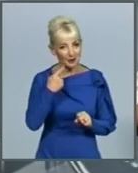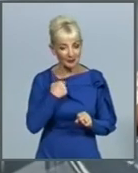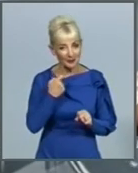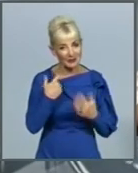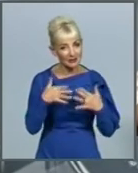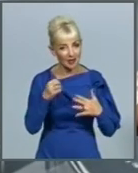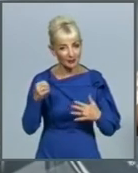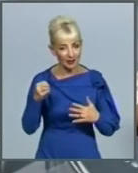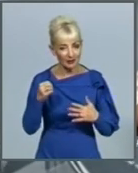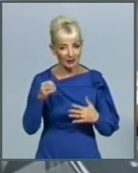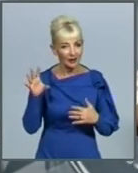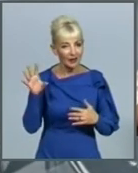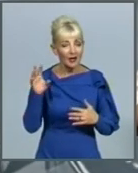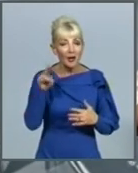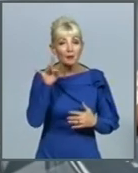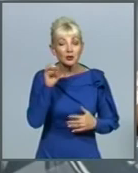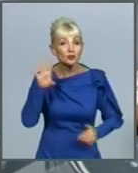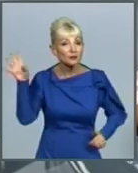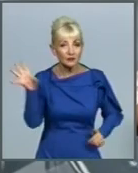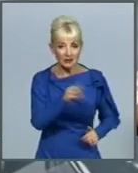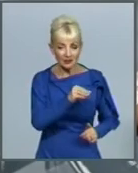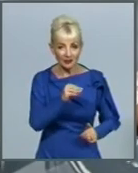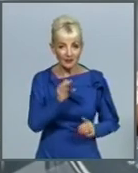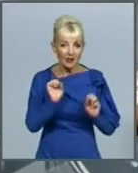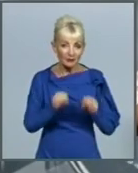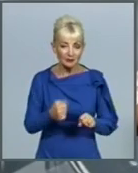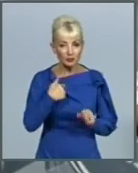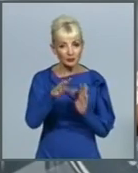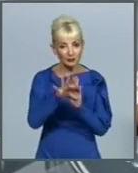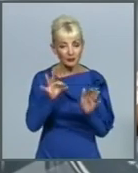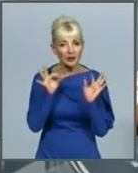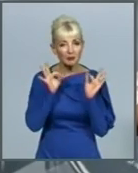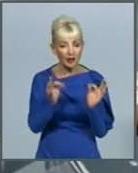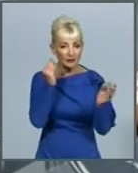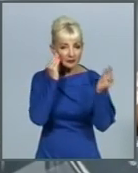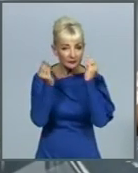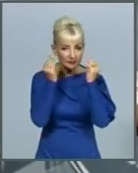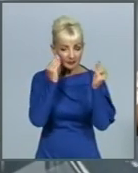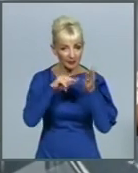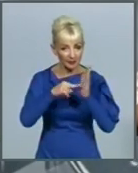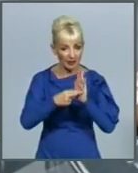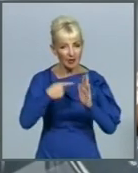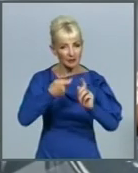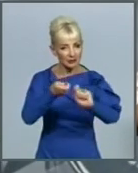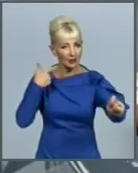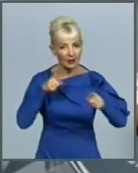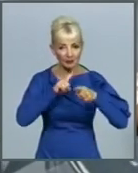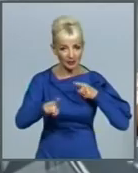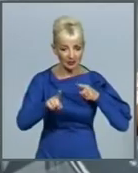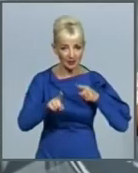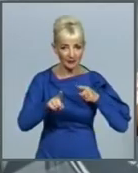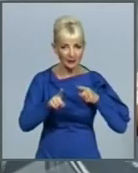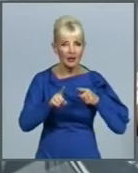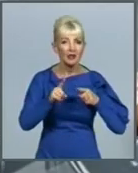Причем все подряд. Возможно, мы просто выбрали правильную тактику, потому что мы стреляли быстро. на ветер, в